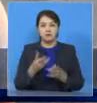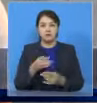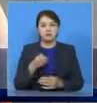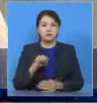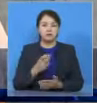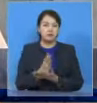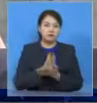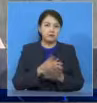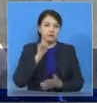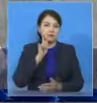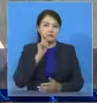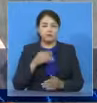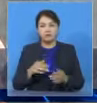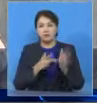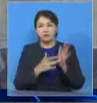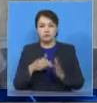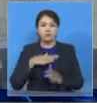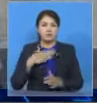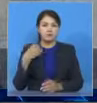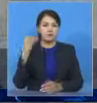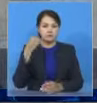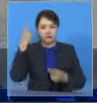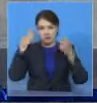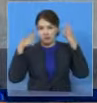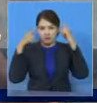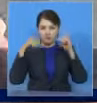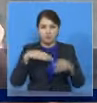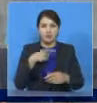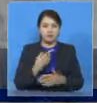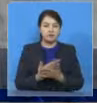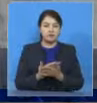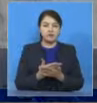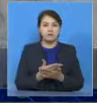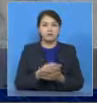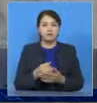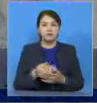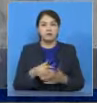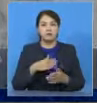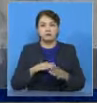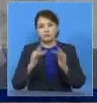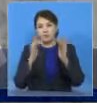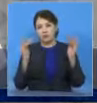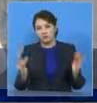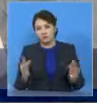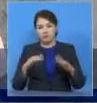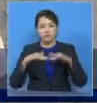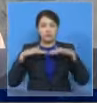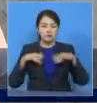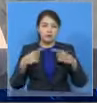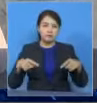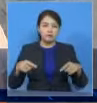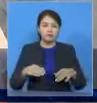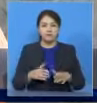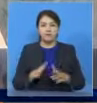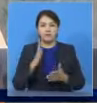инфраструктуру, условия для туристов. Вот сейчас мы интересные идеи предложили. Да, по подвесному мосту, допустим, в различных странах есть